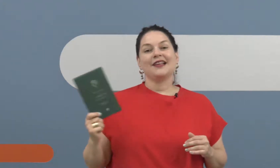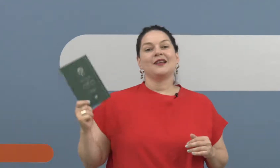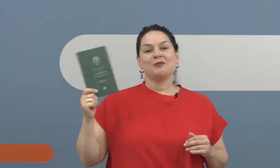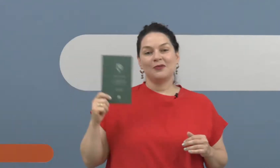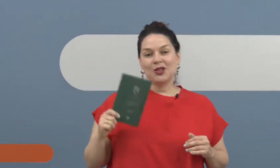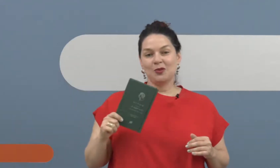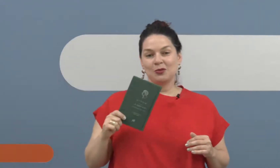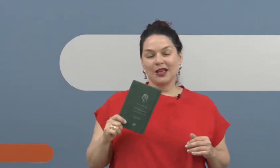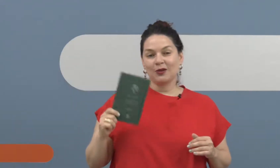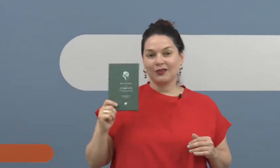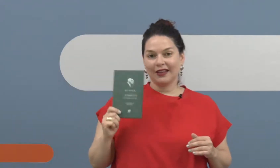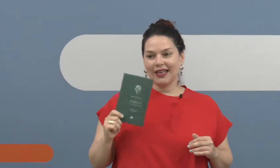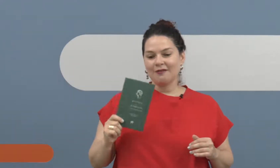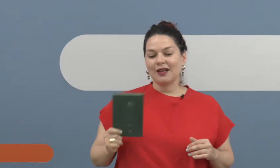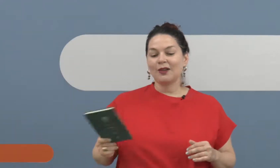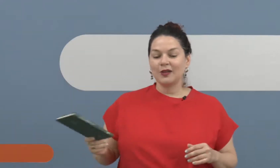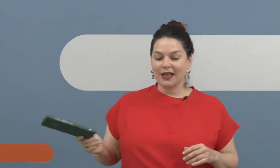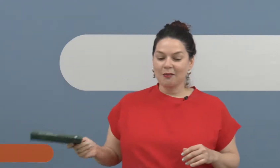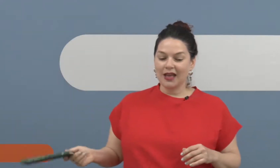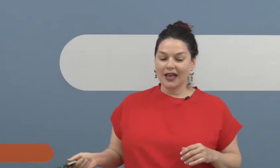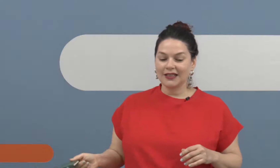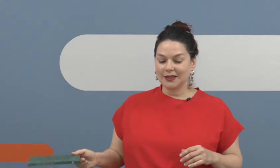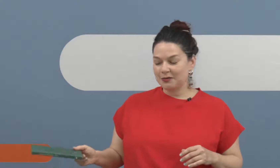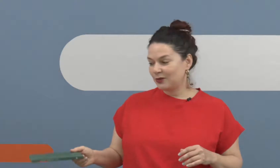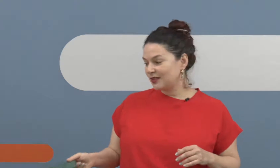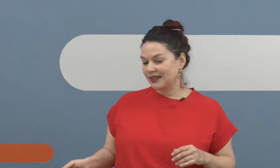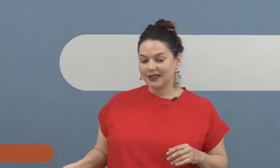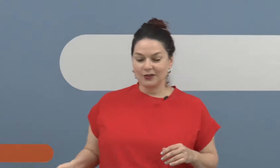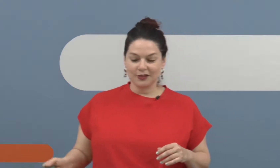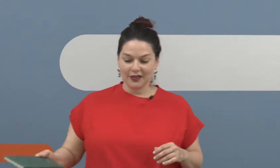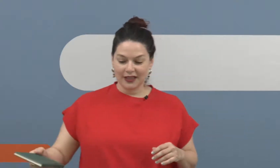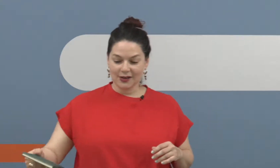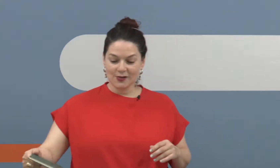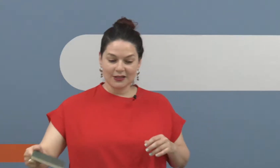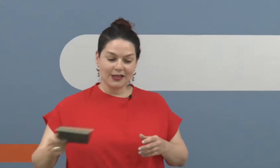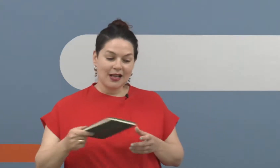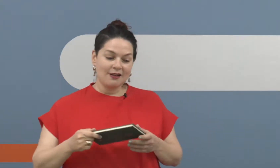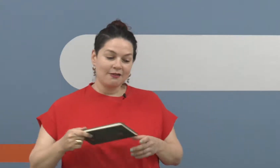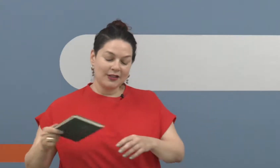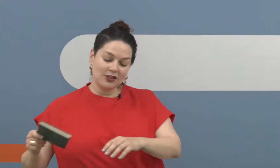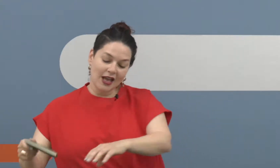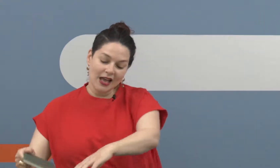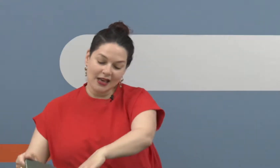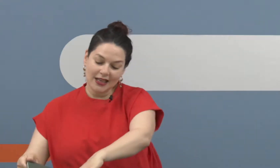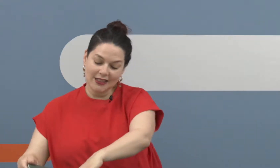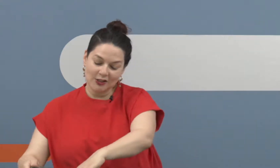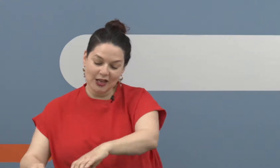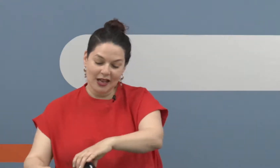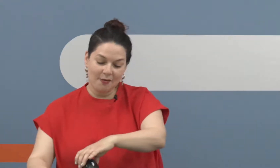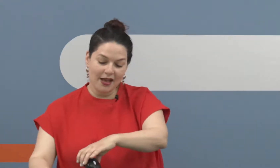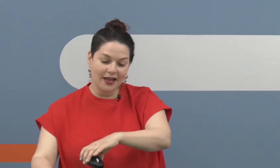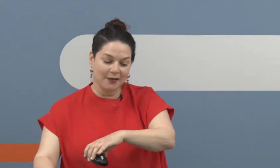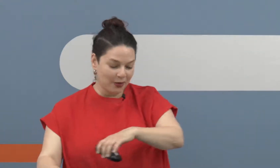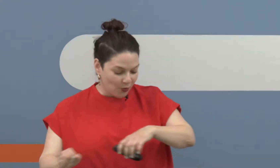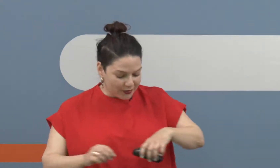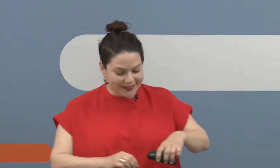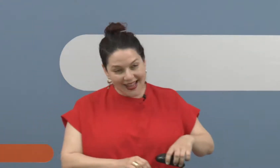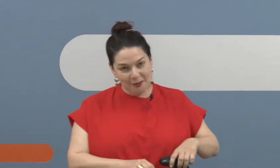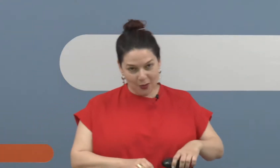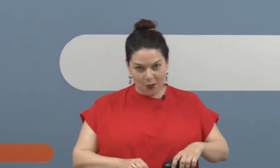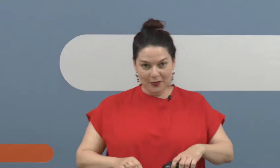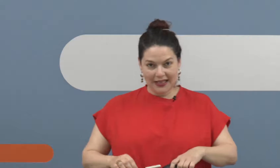כתב, שמעון בוזגלו תרגם, ואנחנו נקרא ביחד את המיתוס על דדלוס ואיקרוס, ונשאל את השאלה הבאה,